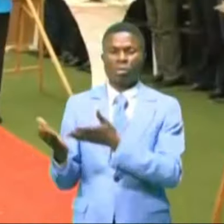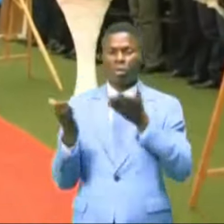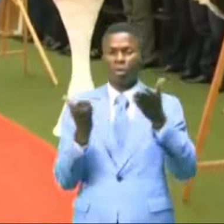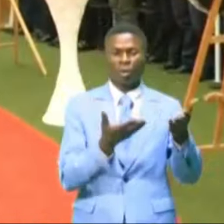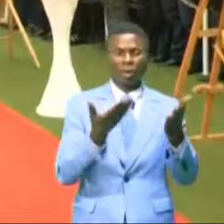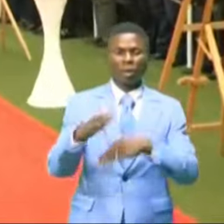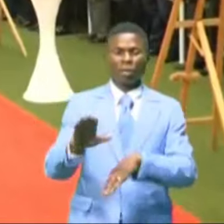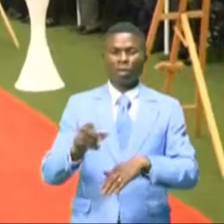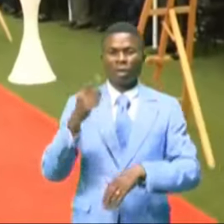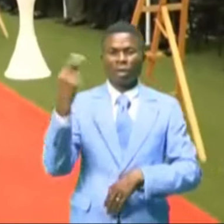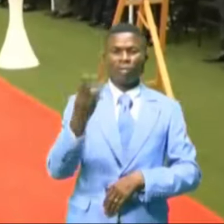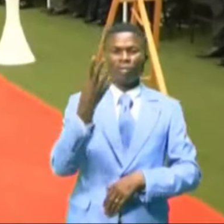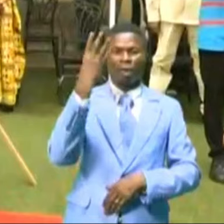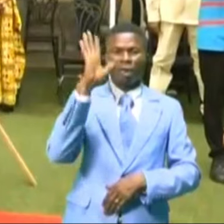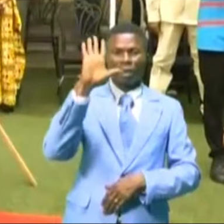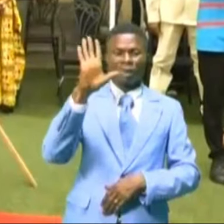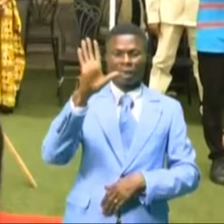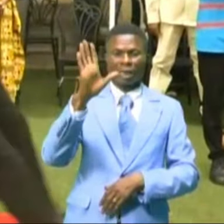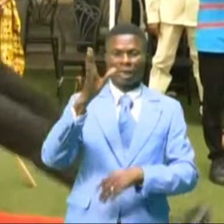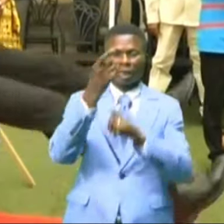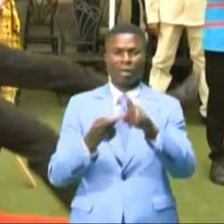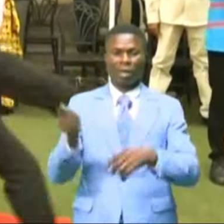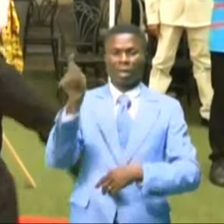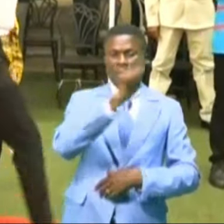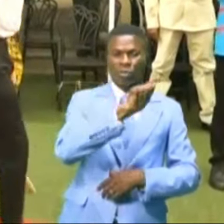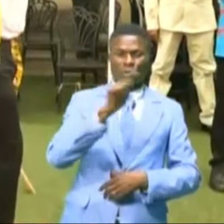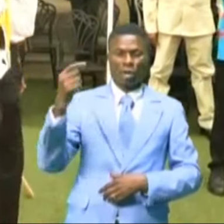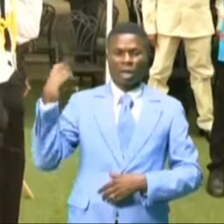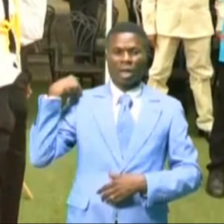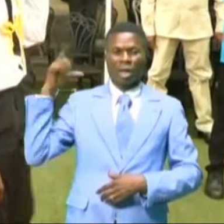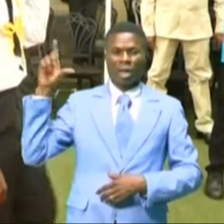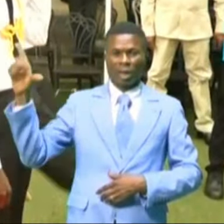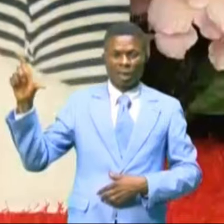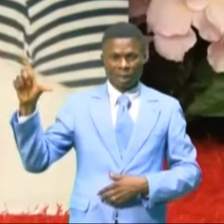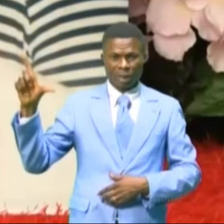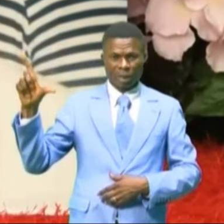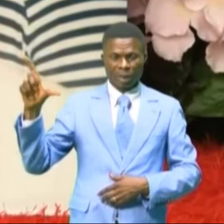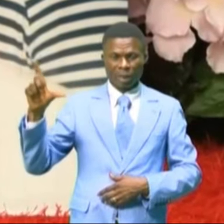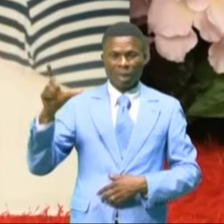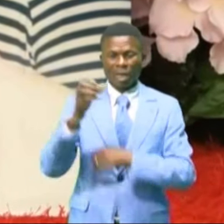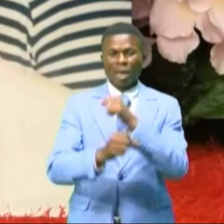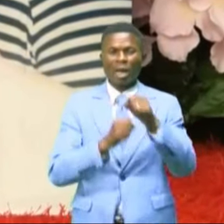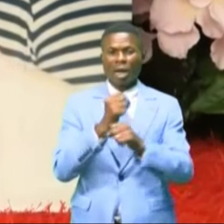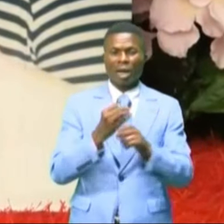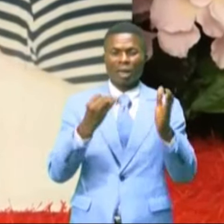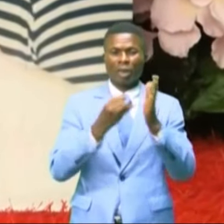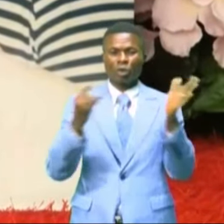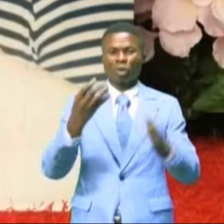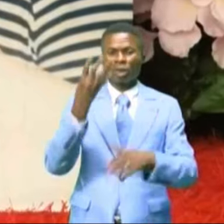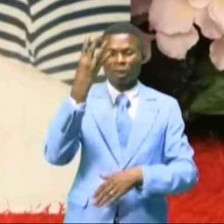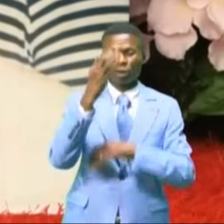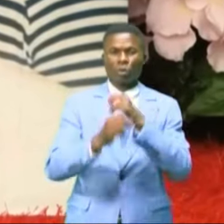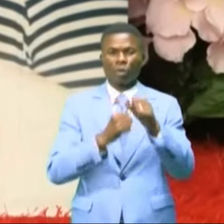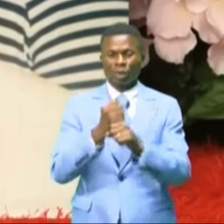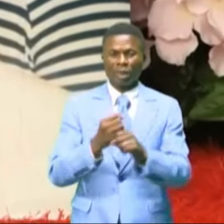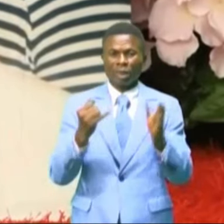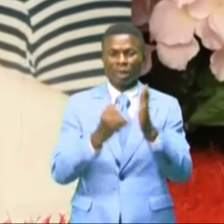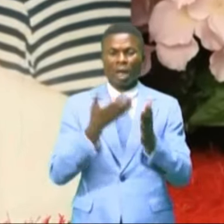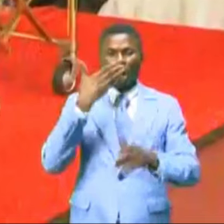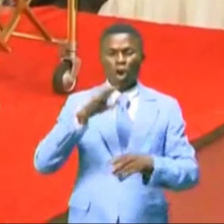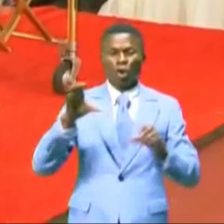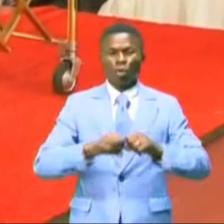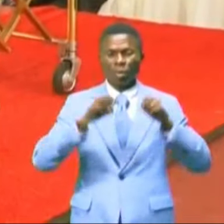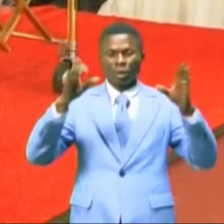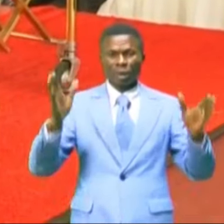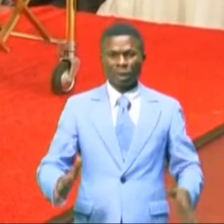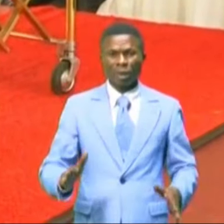Mort le 25 avril 2024, Gabriel Lukeka Binmiya n'aura vécu que 63 ans sur la terre des hommes. Samedi, à l'hôpital du